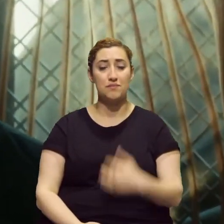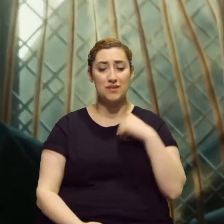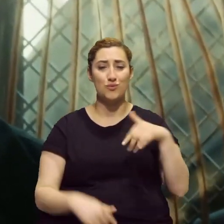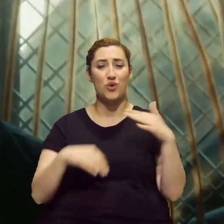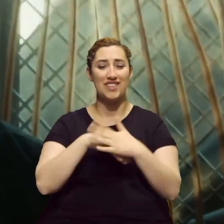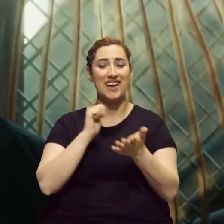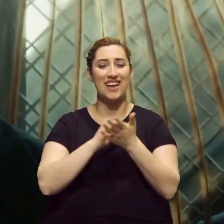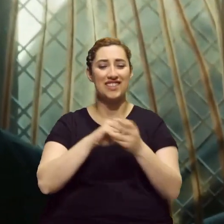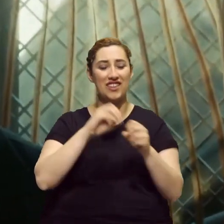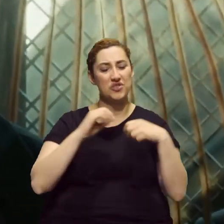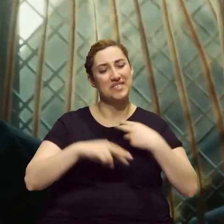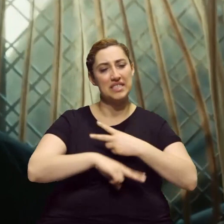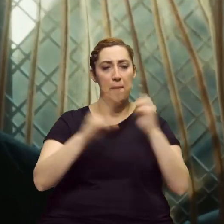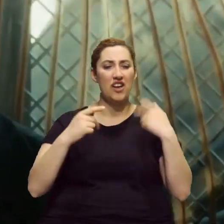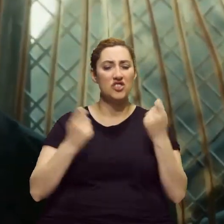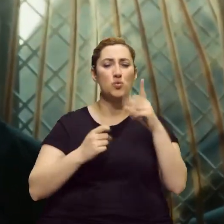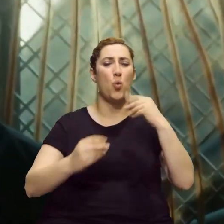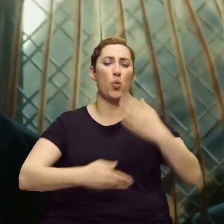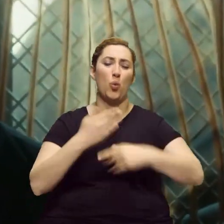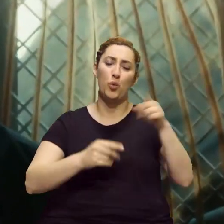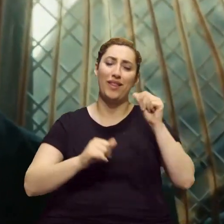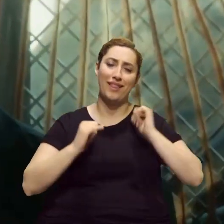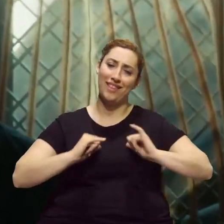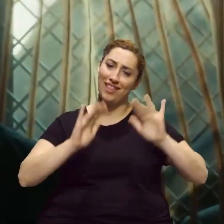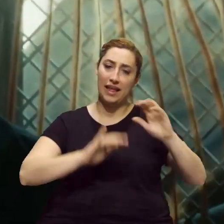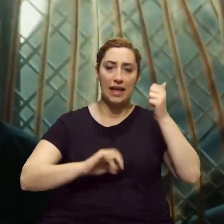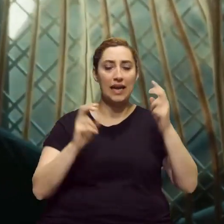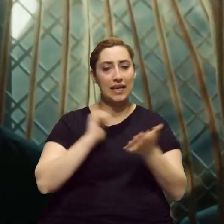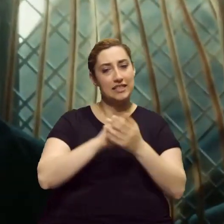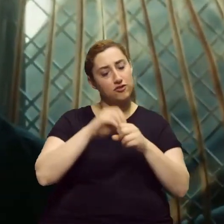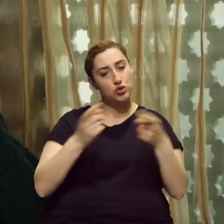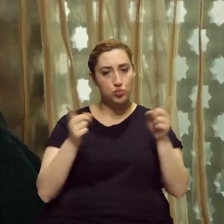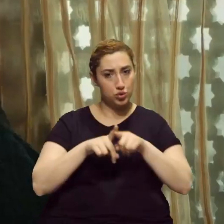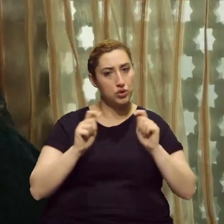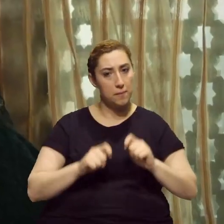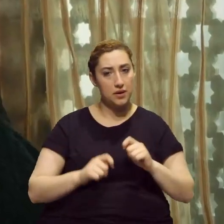Biz bu gece gazetede sabahlarız Feriha Hanım. Siz çok yoruldunuz. Bugün dinlenin. Yarın gazetede buluşuruz.